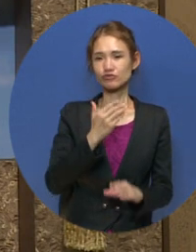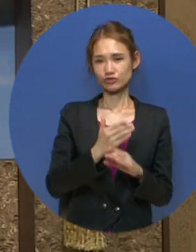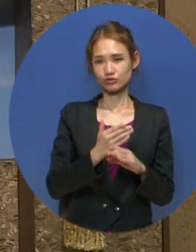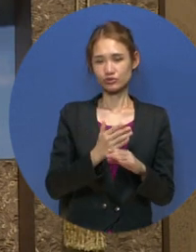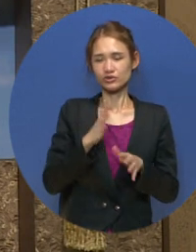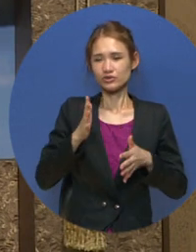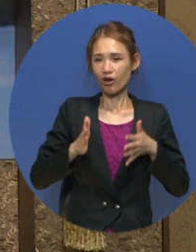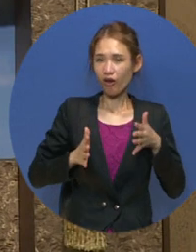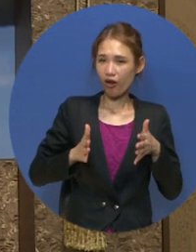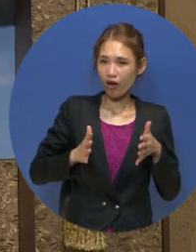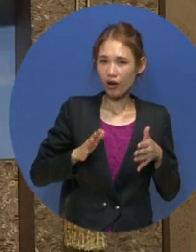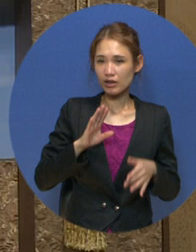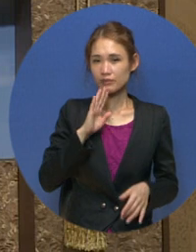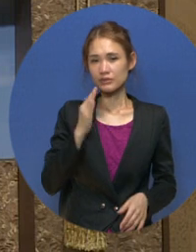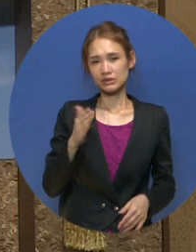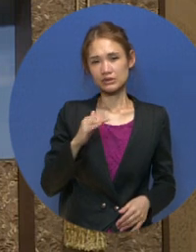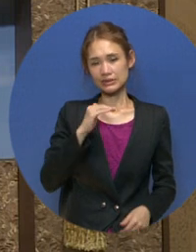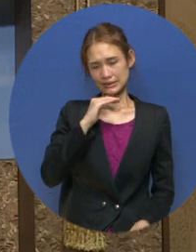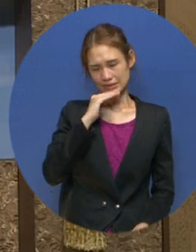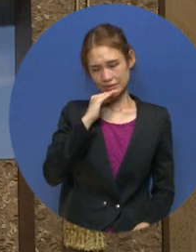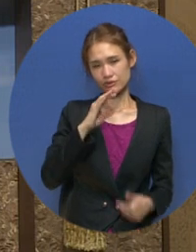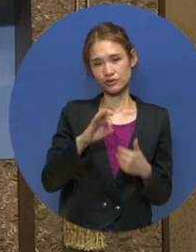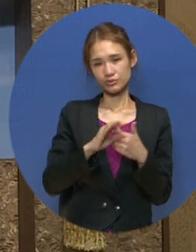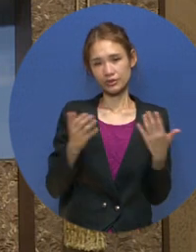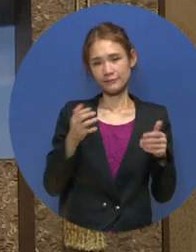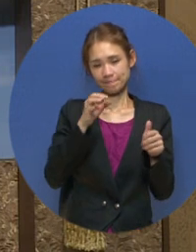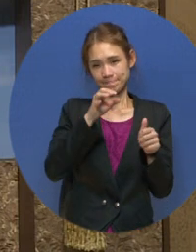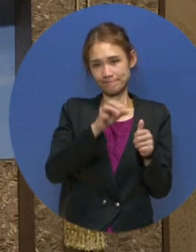있지만 기다려주시면 이렇게 업무를 잘 감당할 수